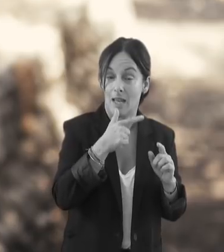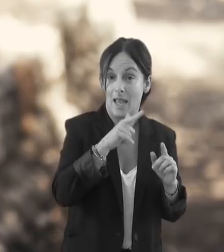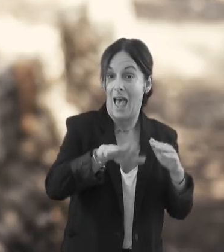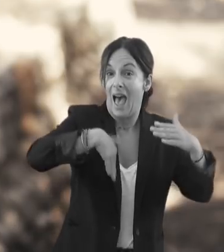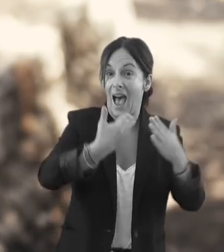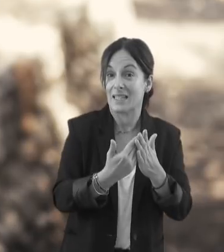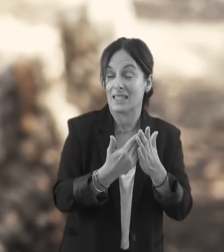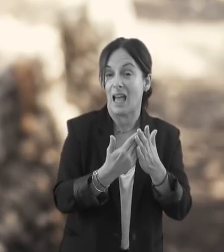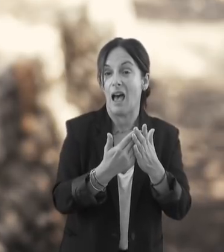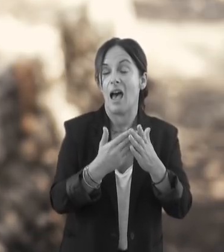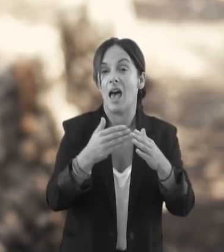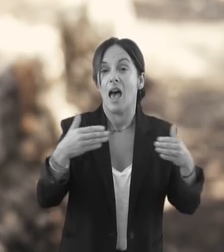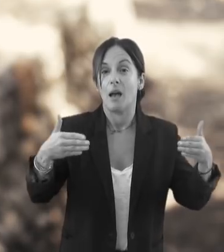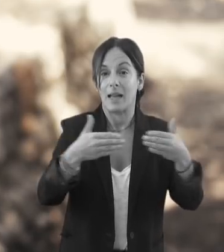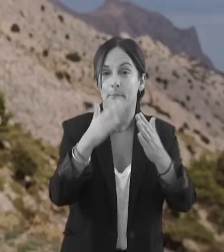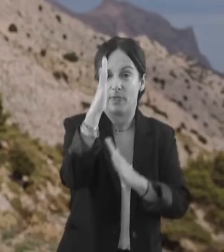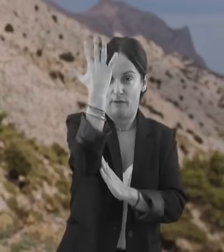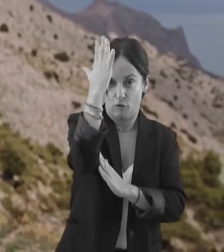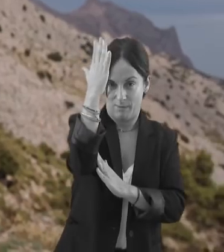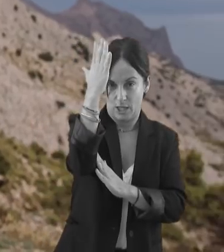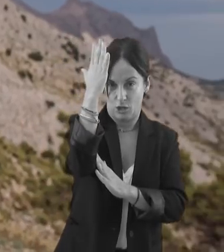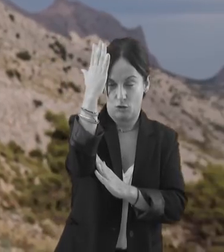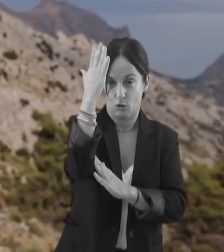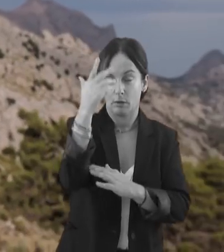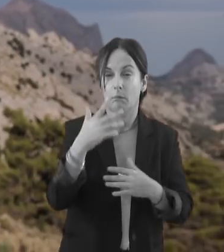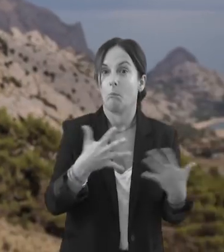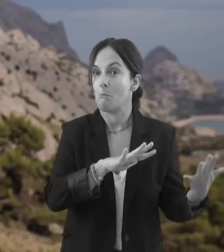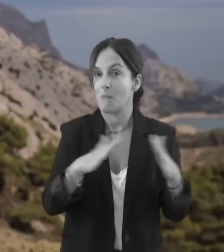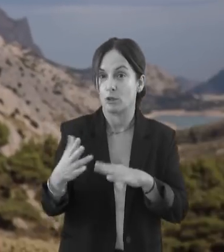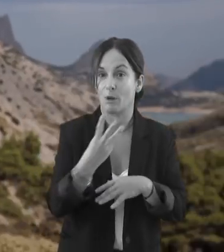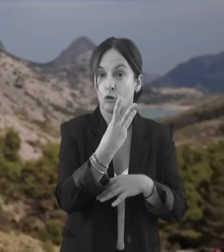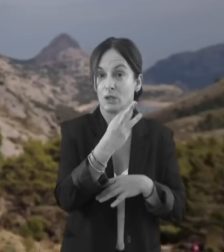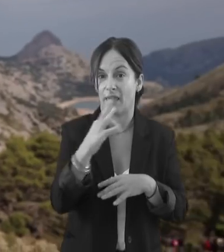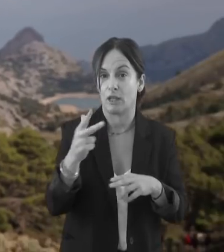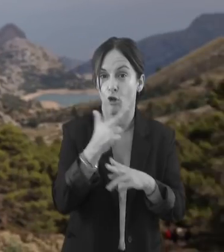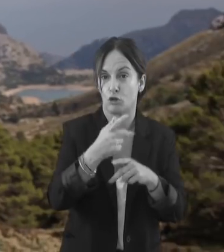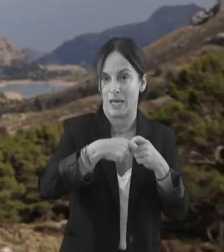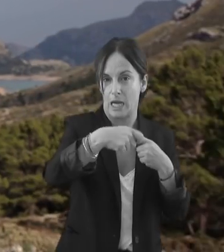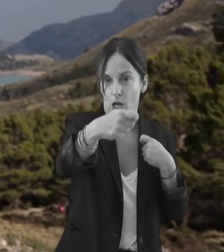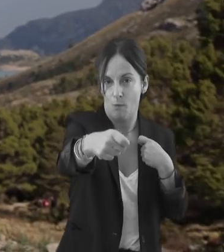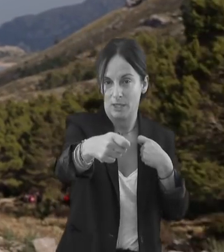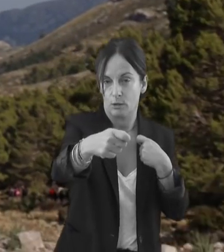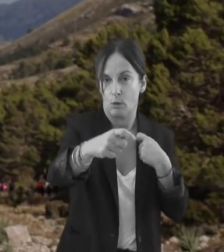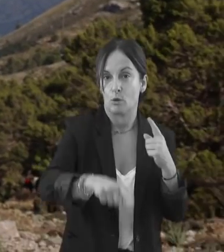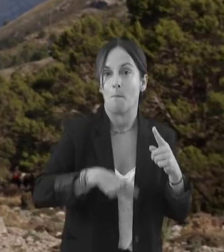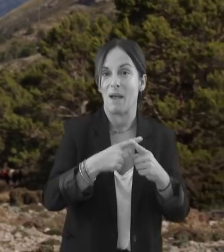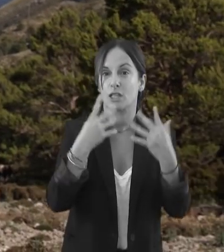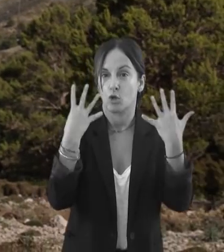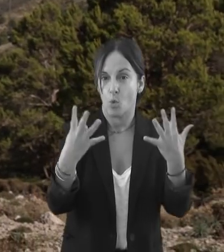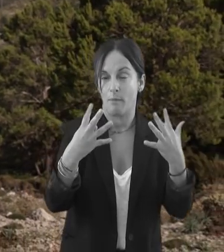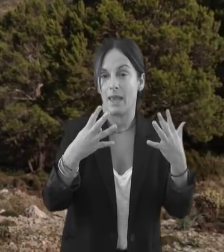sortiren altres iniciatives com pugui ser la senyalització i la idea de la creació d'una ruta de prensa, que és el que ha